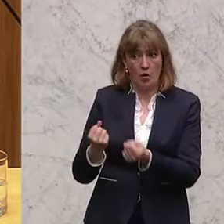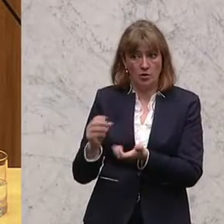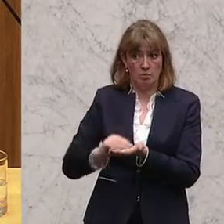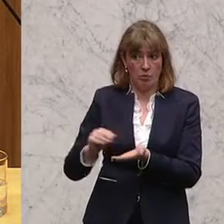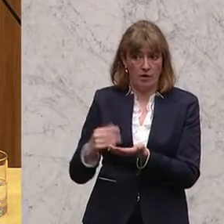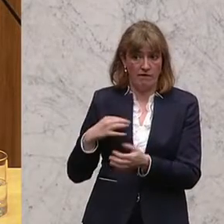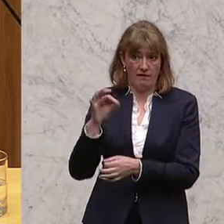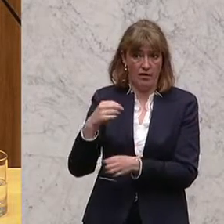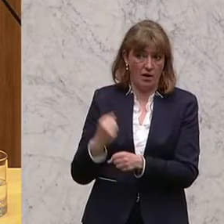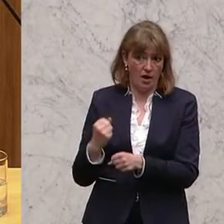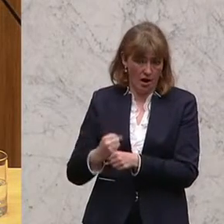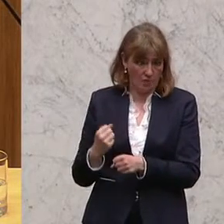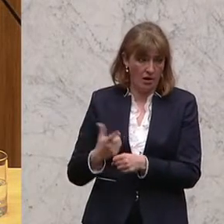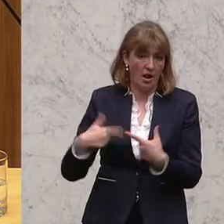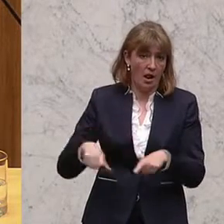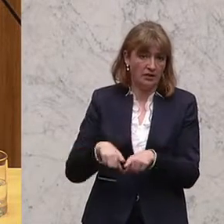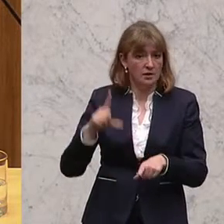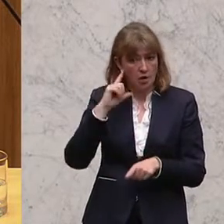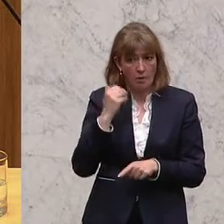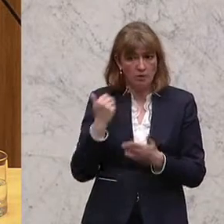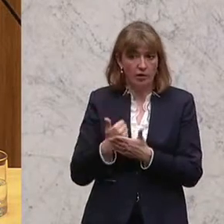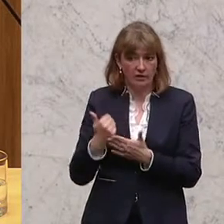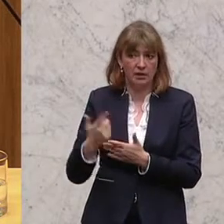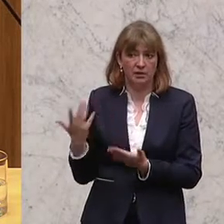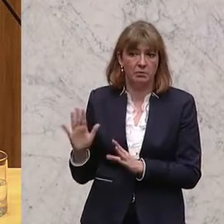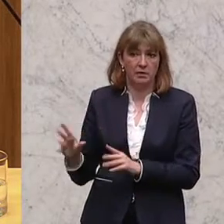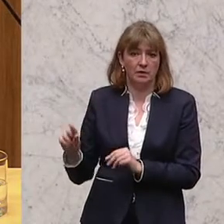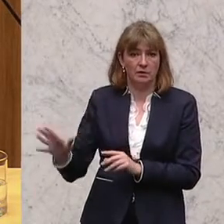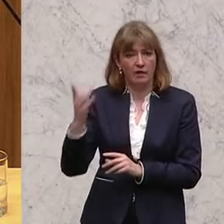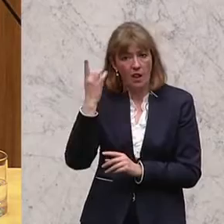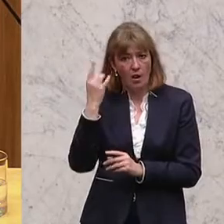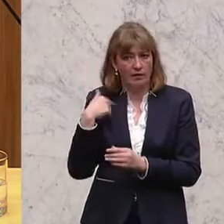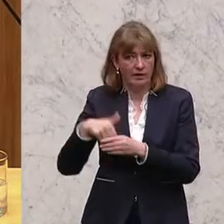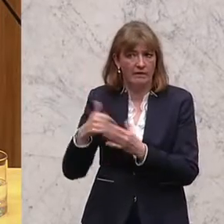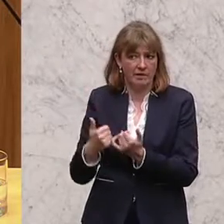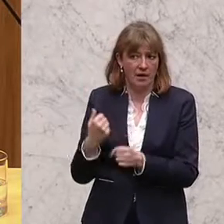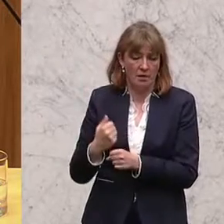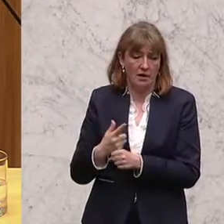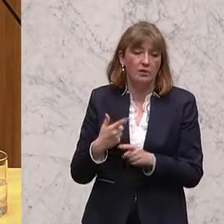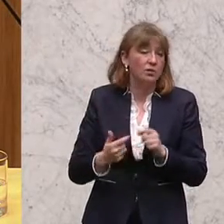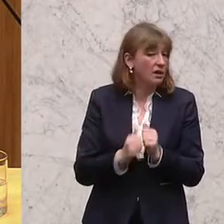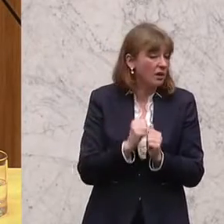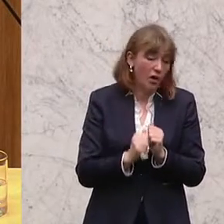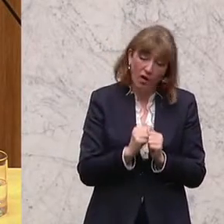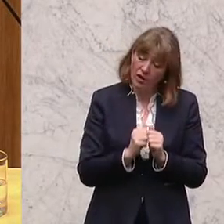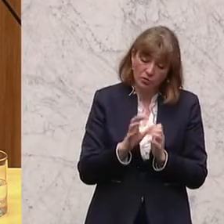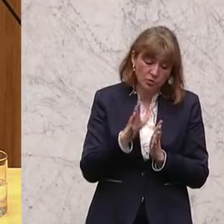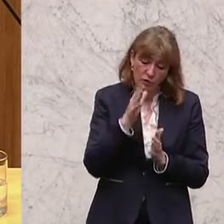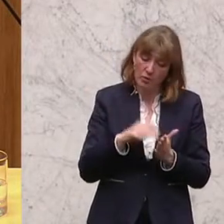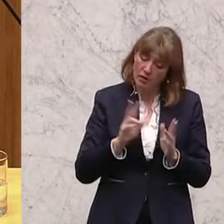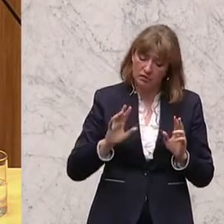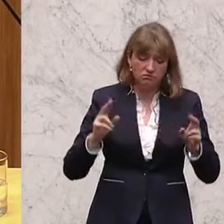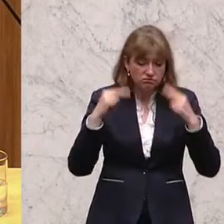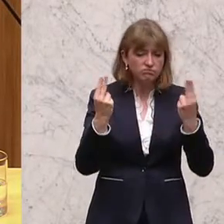für jemanden gearbeitet hast, der Landeshauptmann Stellvertreter war, ist das eine eigene Logik, in der du gearbeitet hast. Und der Rechnungshof braucht Unangepasstheit, braucht eine